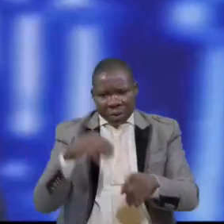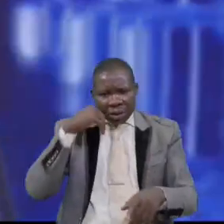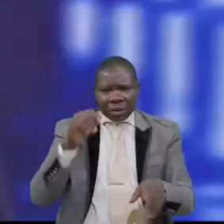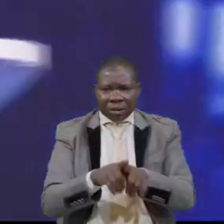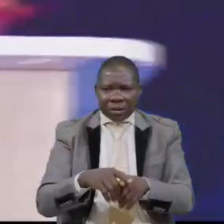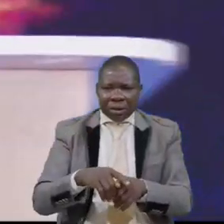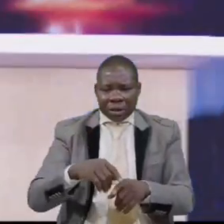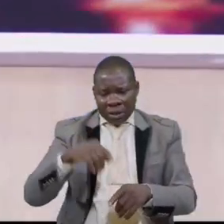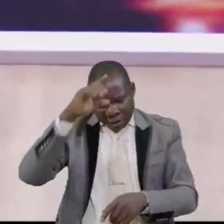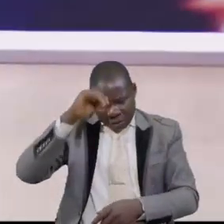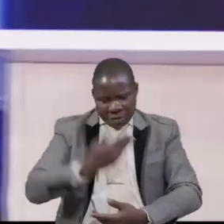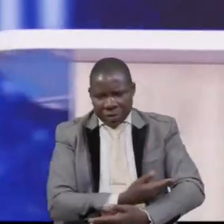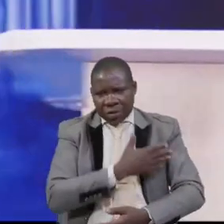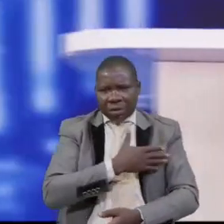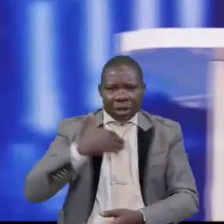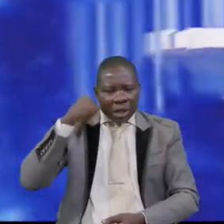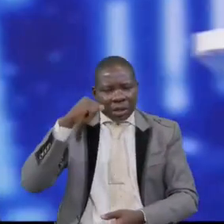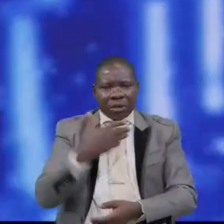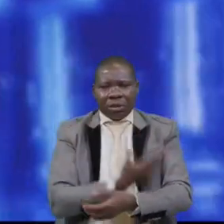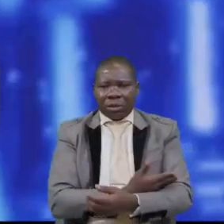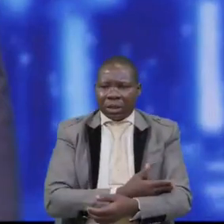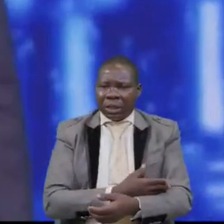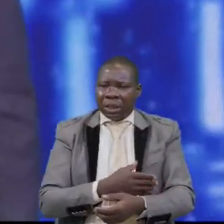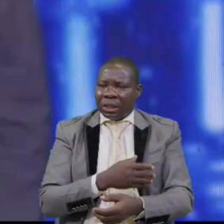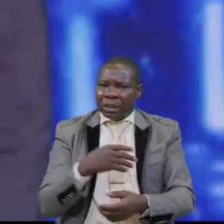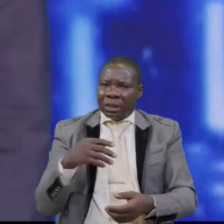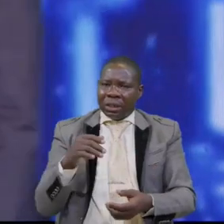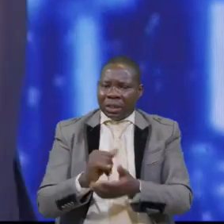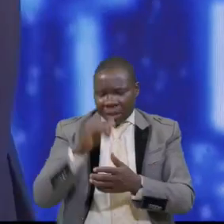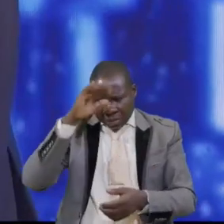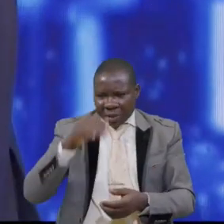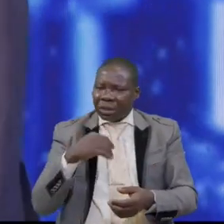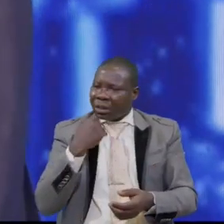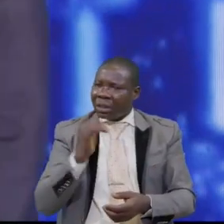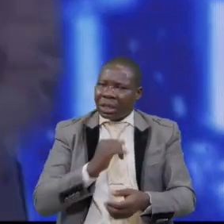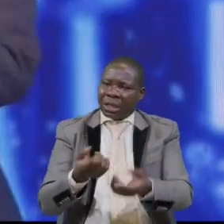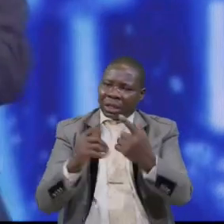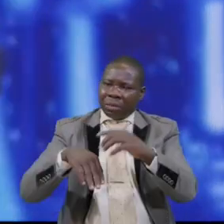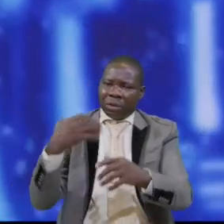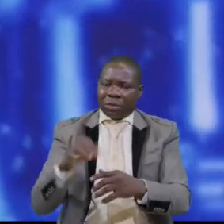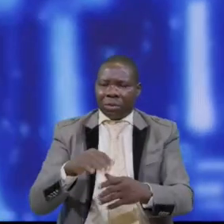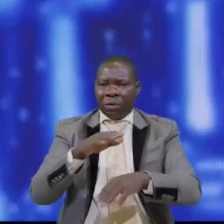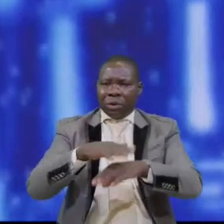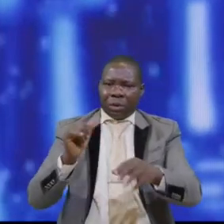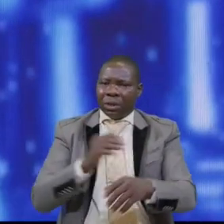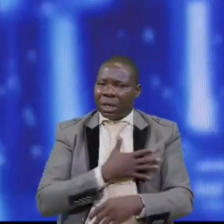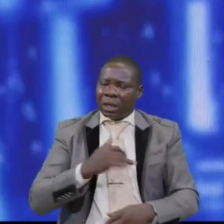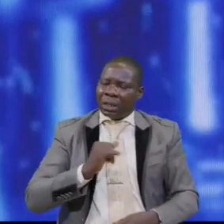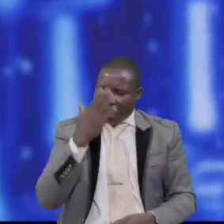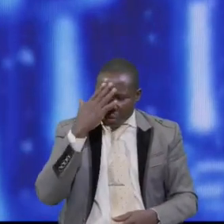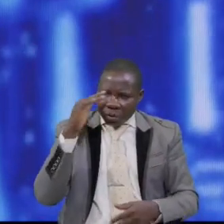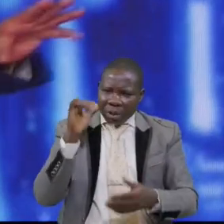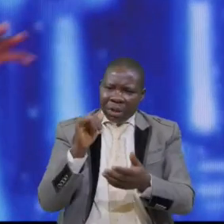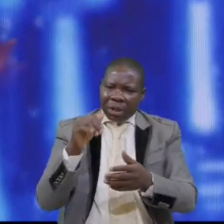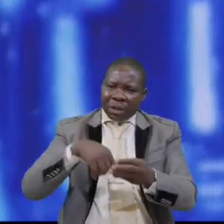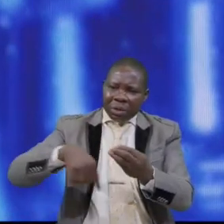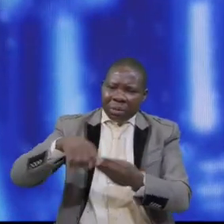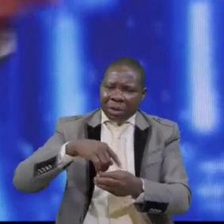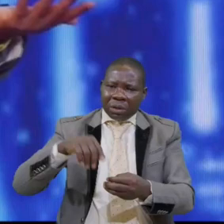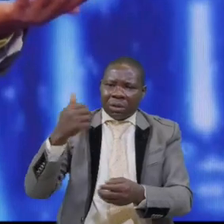l'initiative. Après, la sœur a dit, je suis sorti de l'université et je savais, oh, que environ